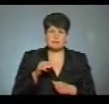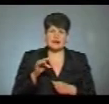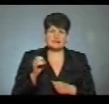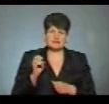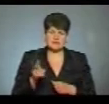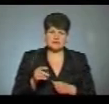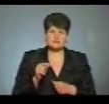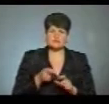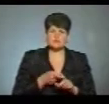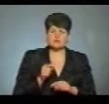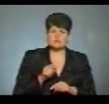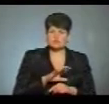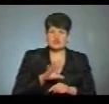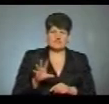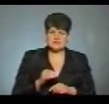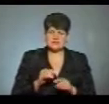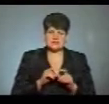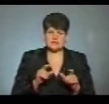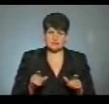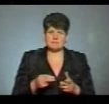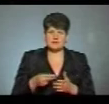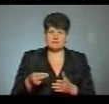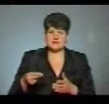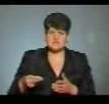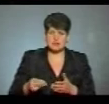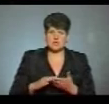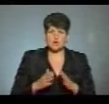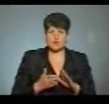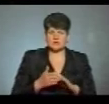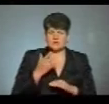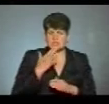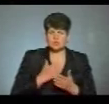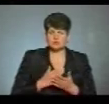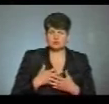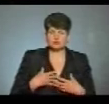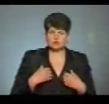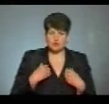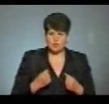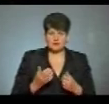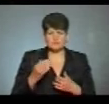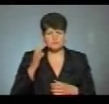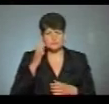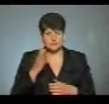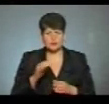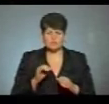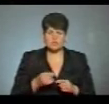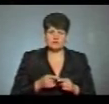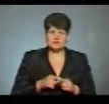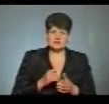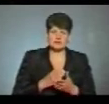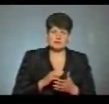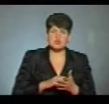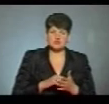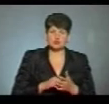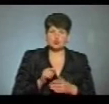того, що не всі медичні заклади області підписали угоди з Національною службою здоров'я. Давайте почуємо. І, власне, можливо, саме це стало причиною того,